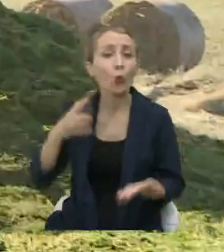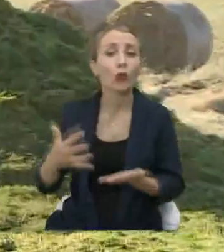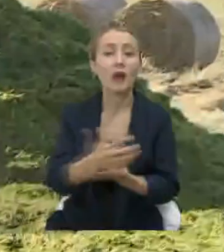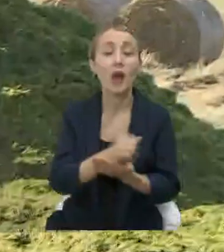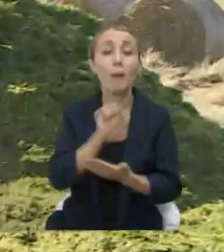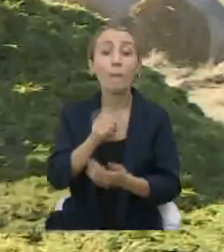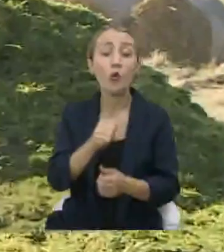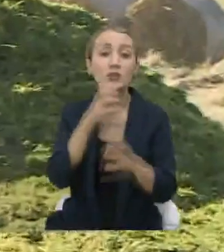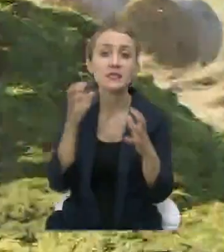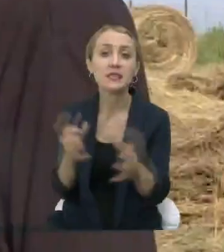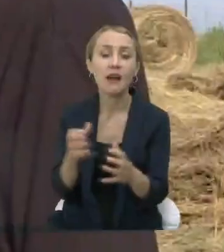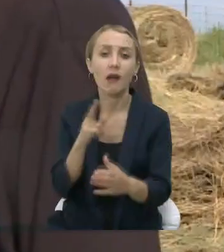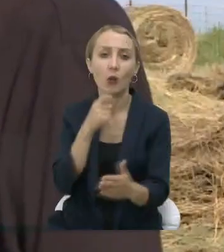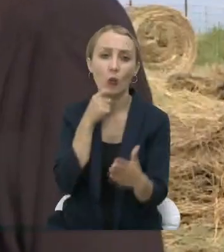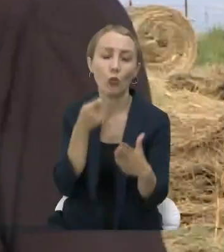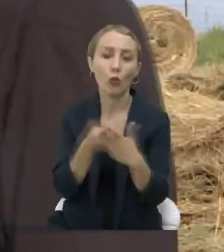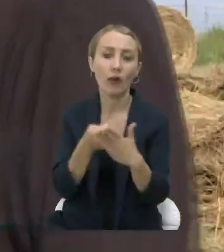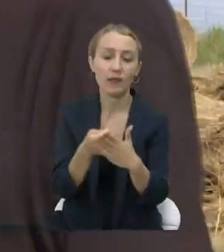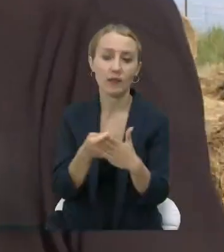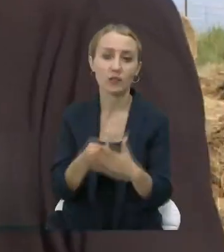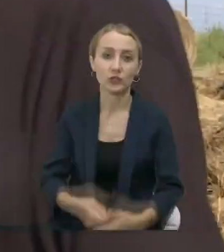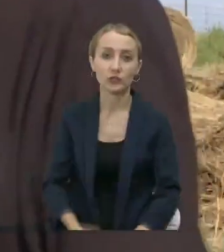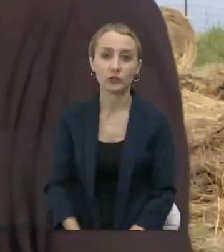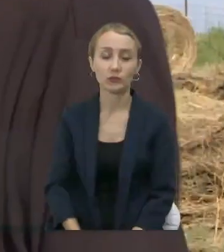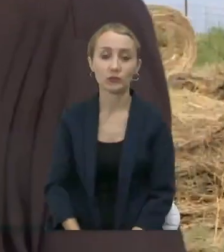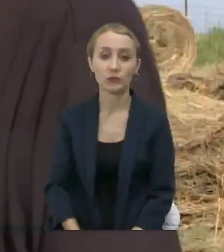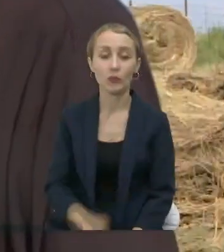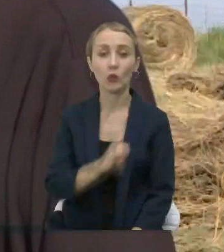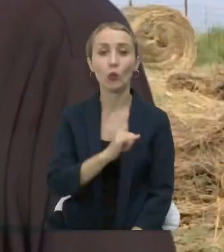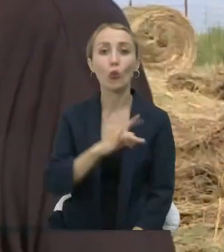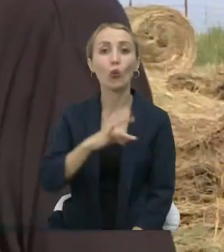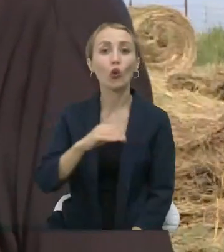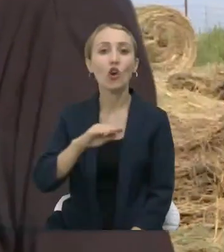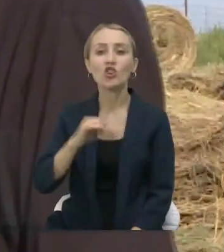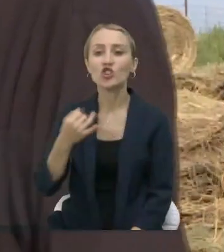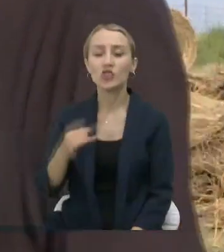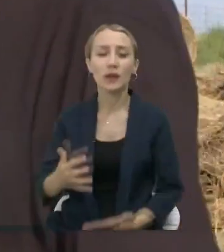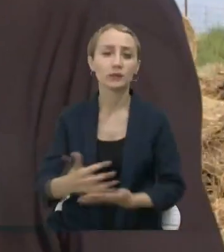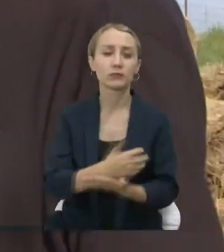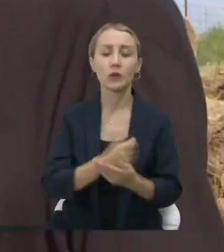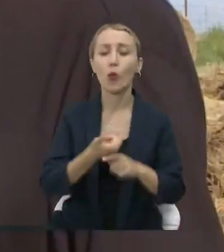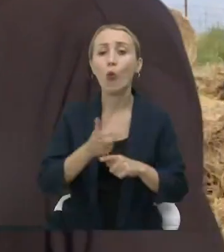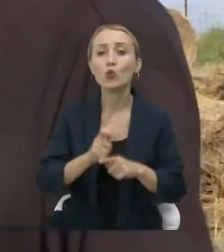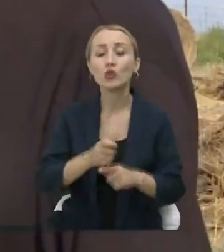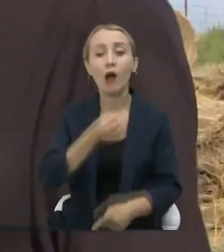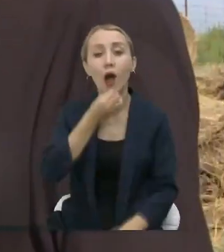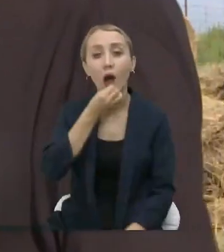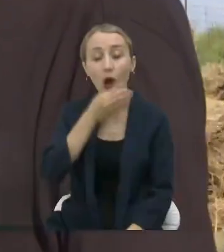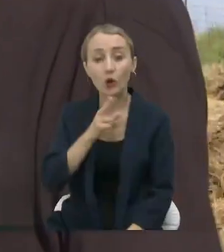как карнаж. Урожай очень хороший стоит, хоть и силосная культура, как